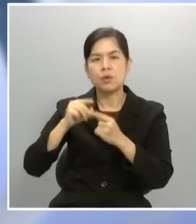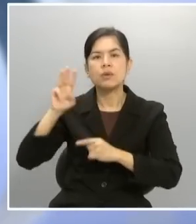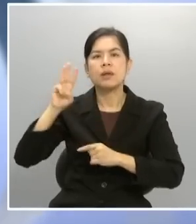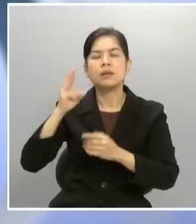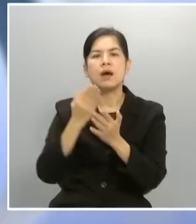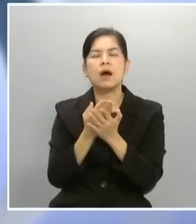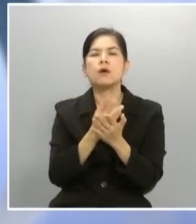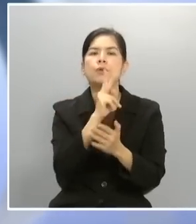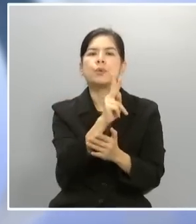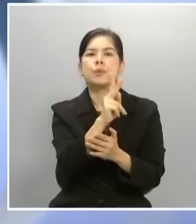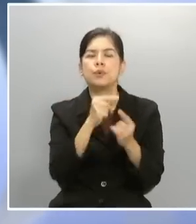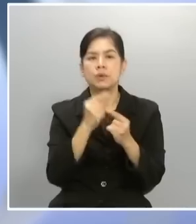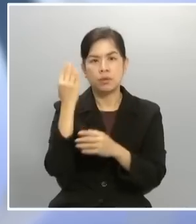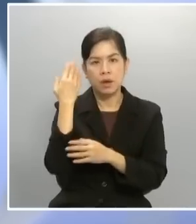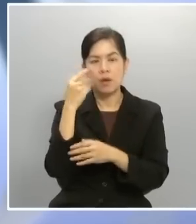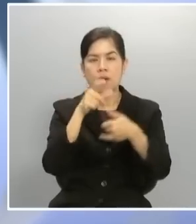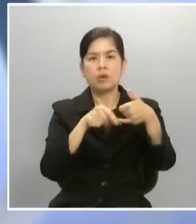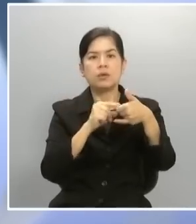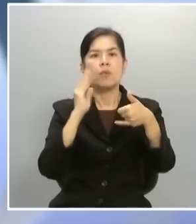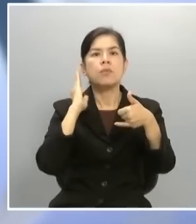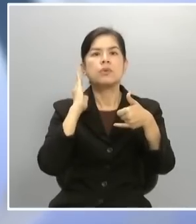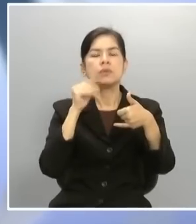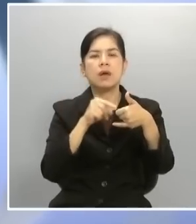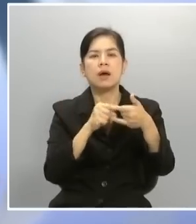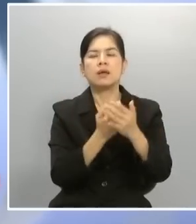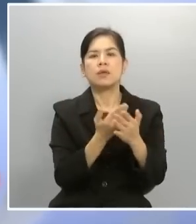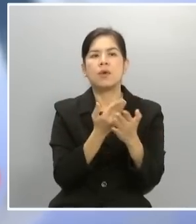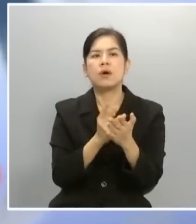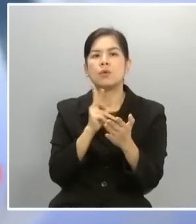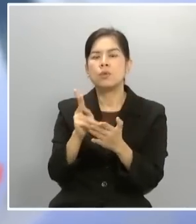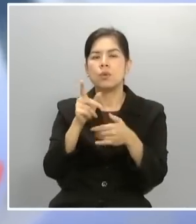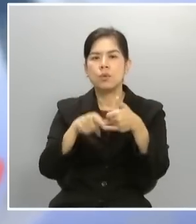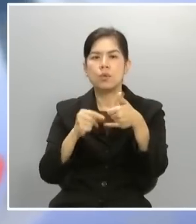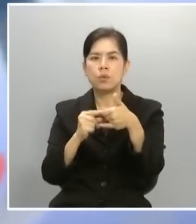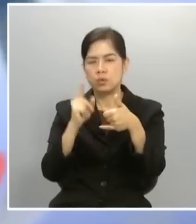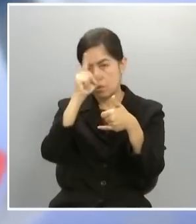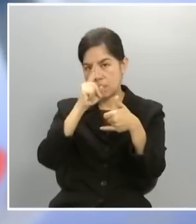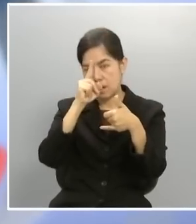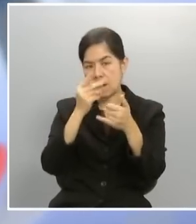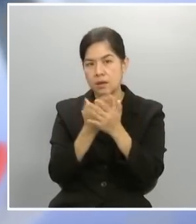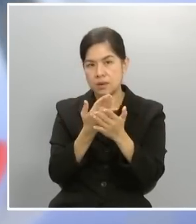ฮะเพราะชายคนนั้นเคยกู้เงินคุนดิวไปเกือบ10ล้านอืปรากฏตามนี้นะครับ